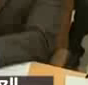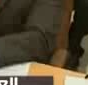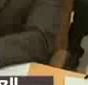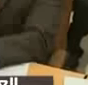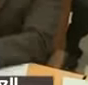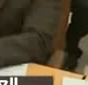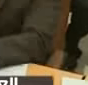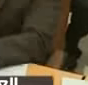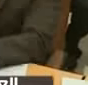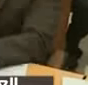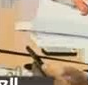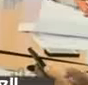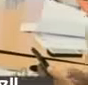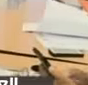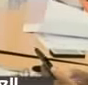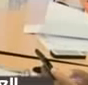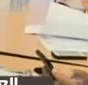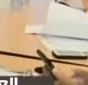الحوادث.